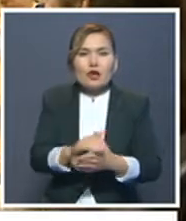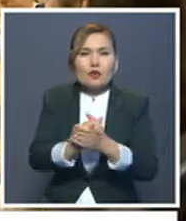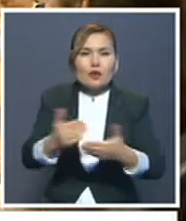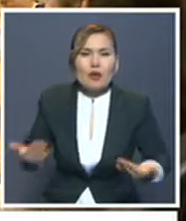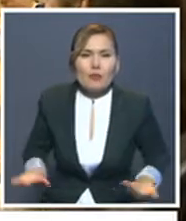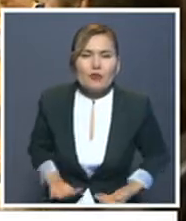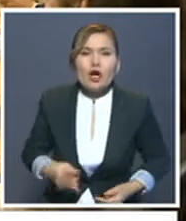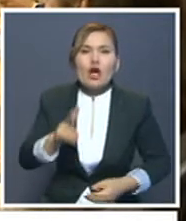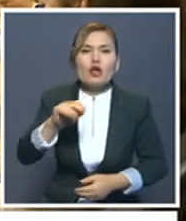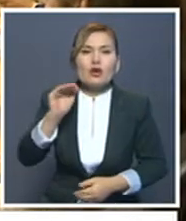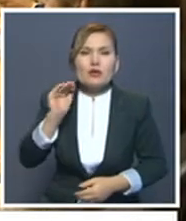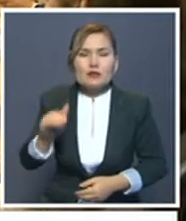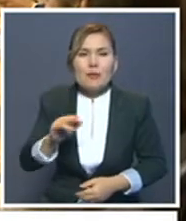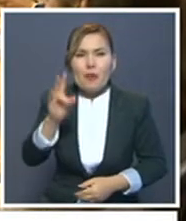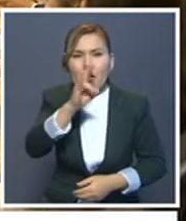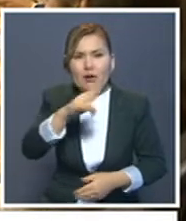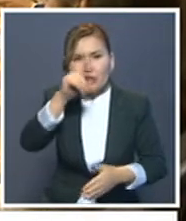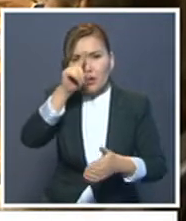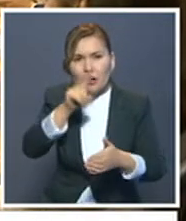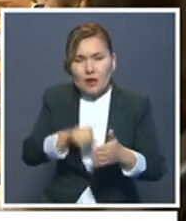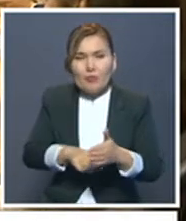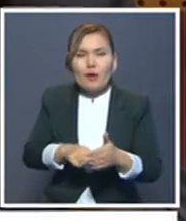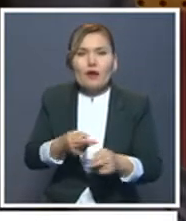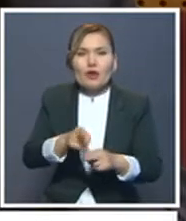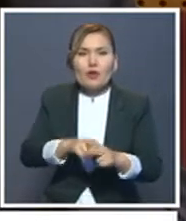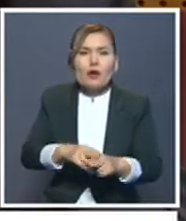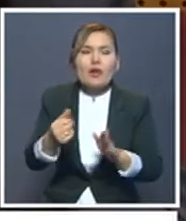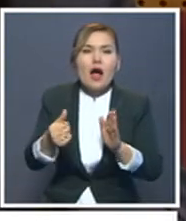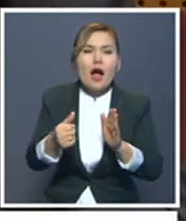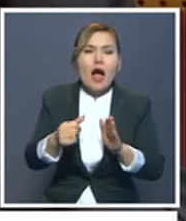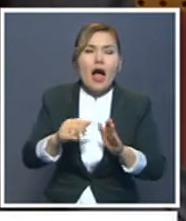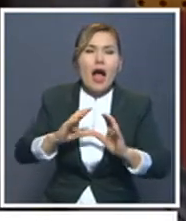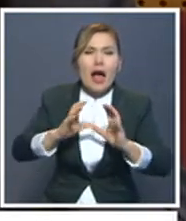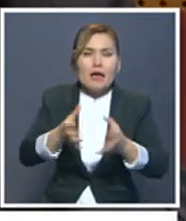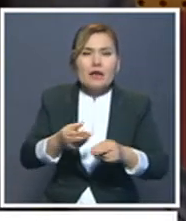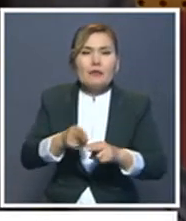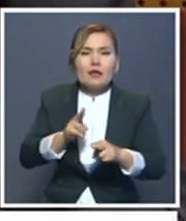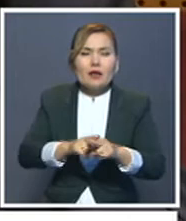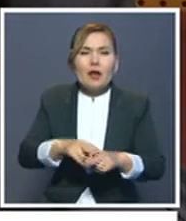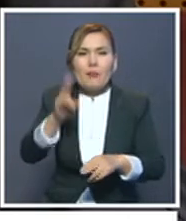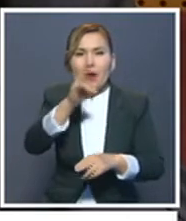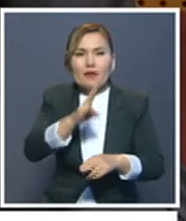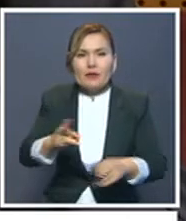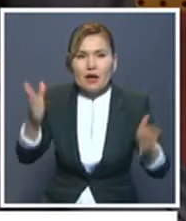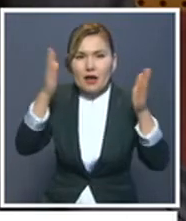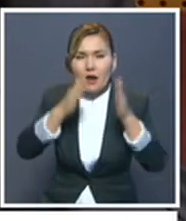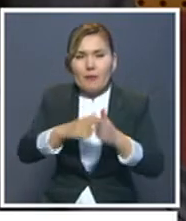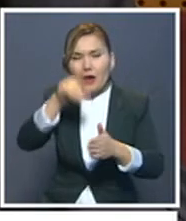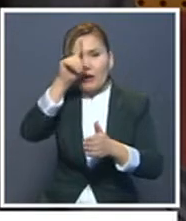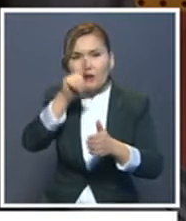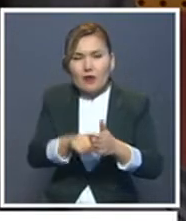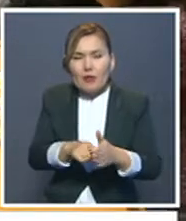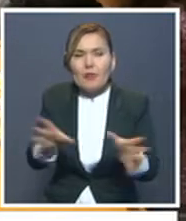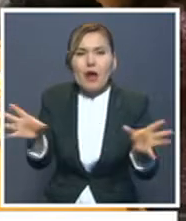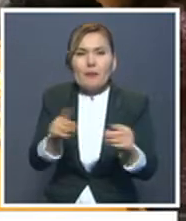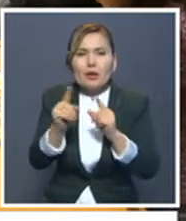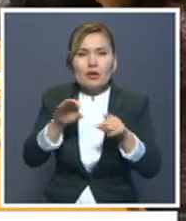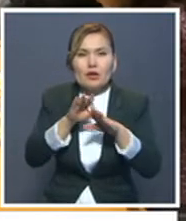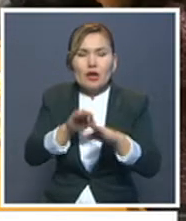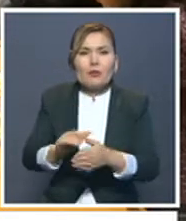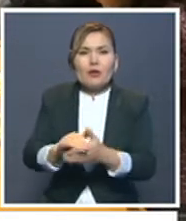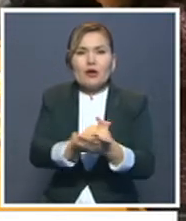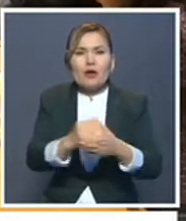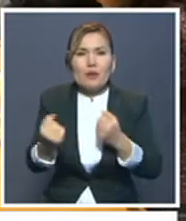Оның 200 мыңы католик дінін ұстанатындар. Алты рет әлемдік дінбасылардың съезін өткізіп, дінаралық, ұлтаралық достықты